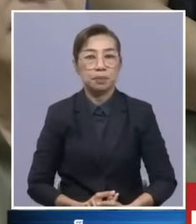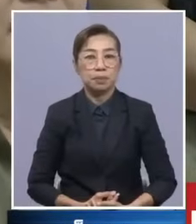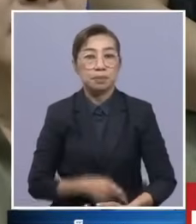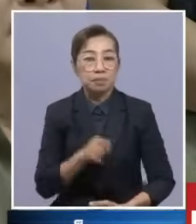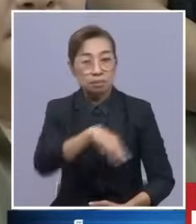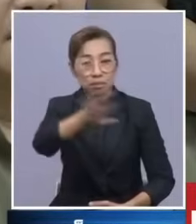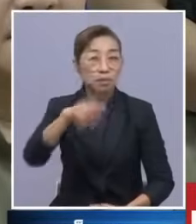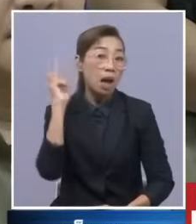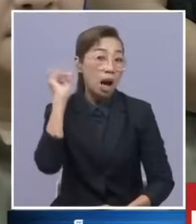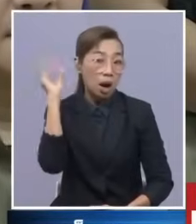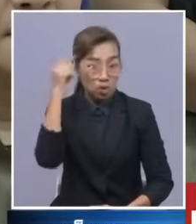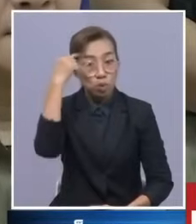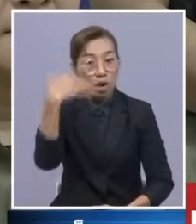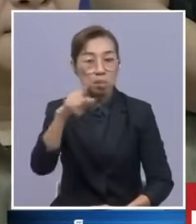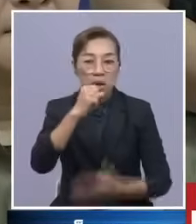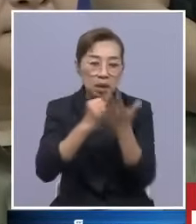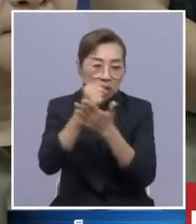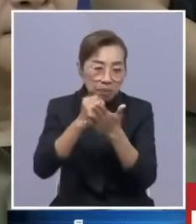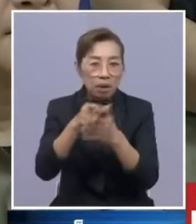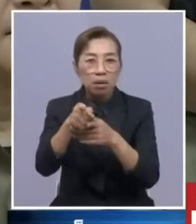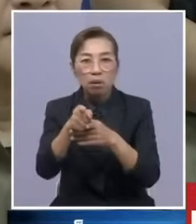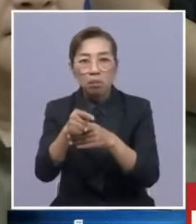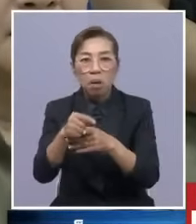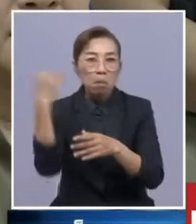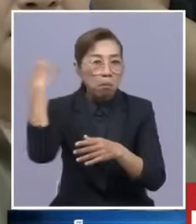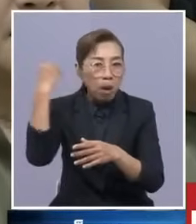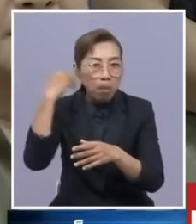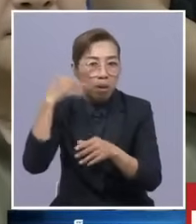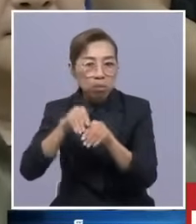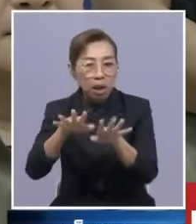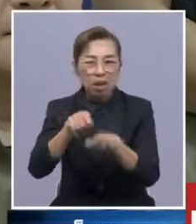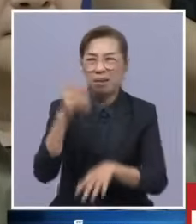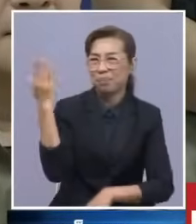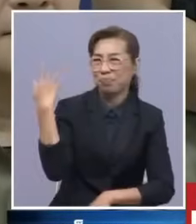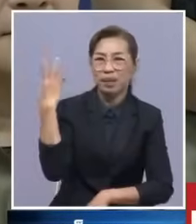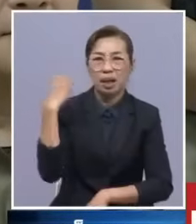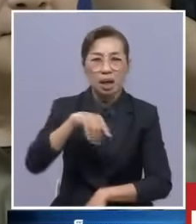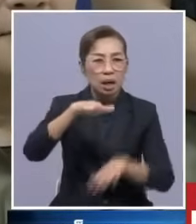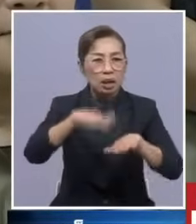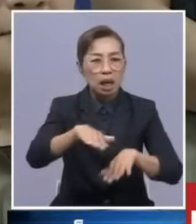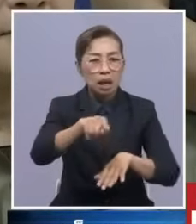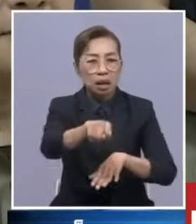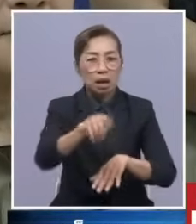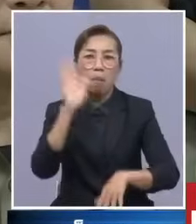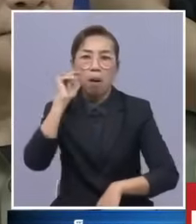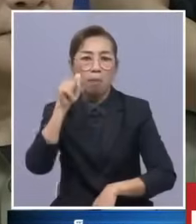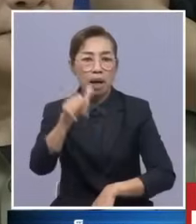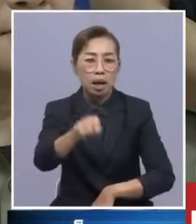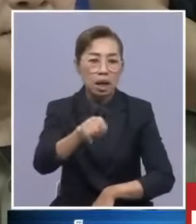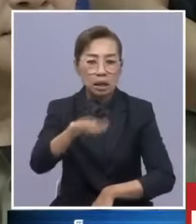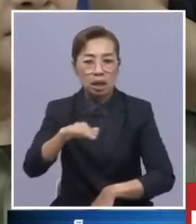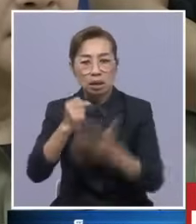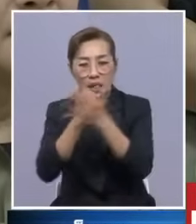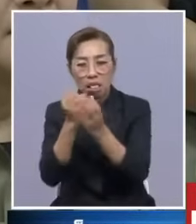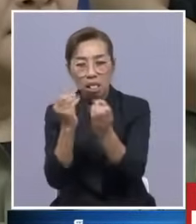ท่านก็คงจะทราบนะมีข่าวเรื่องยาเสพติดมาตลอดนะครับมีเมื่อไม่นานนี้ก็มีเด็กนะครับทำร้ายบุปการีนะครับ